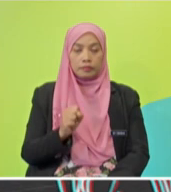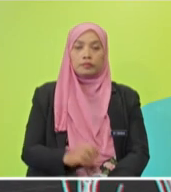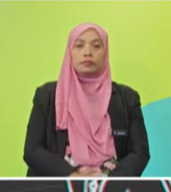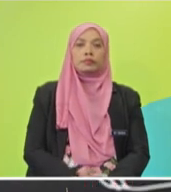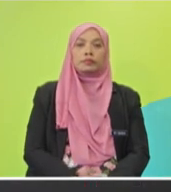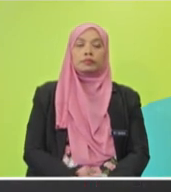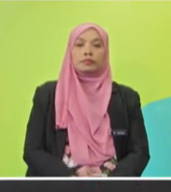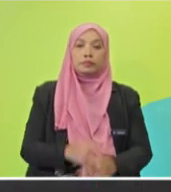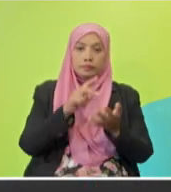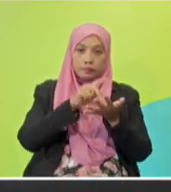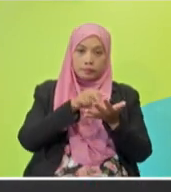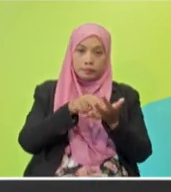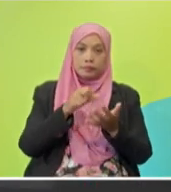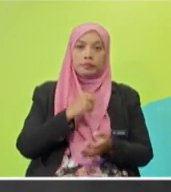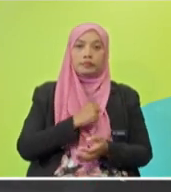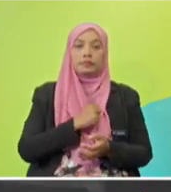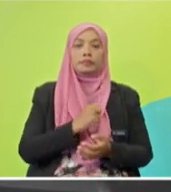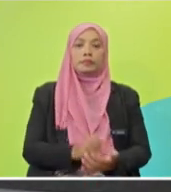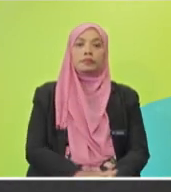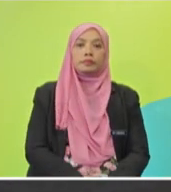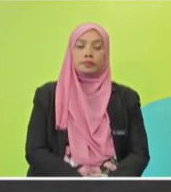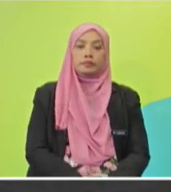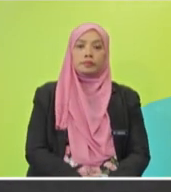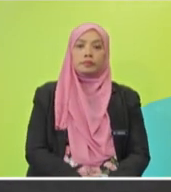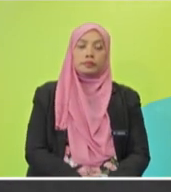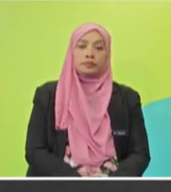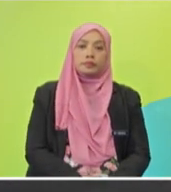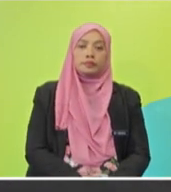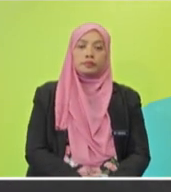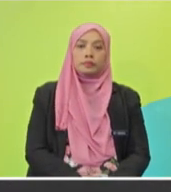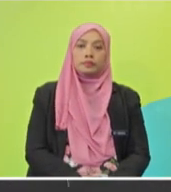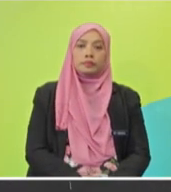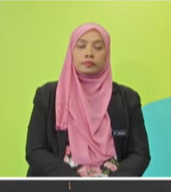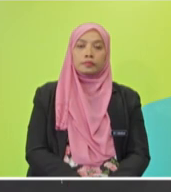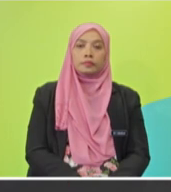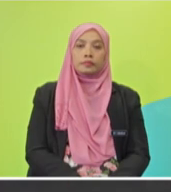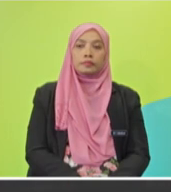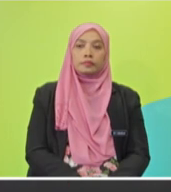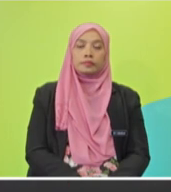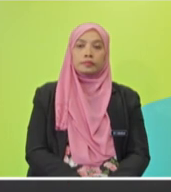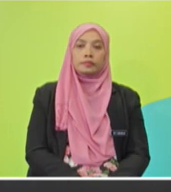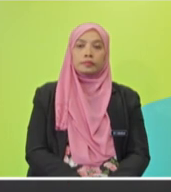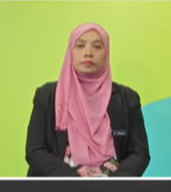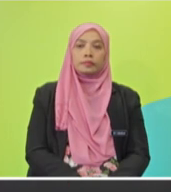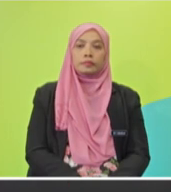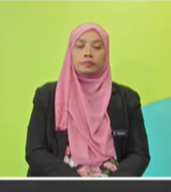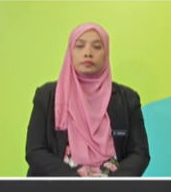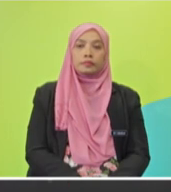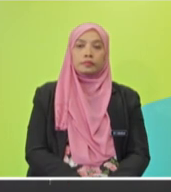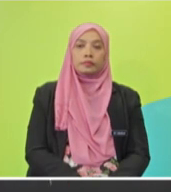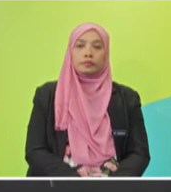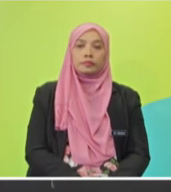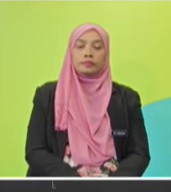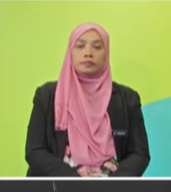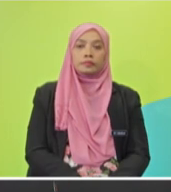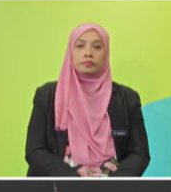ni dilorekkan tu salah satu daripada ni adalah satu kotak daripada empat kotak. Ya. Yang lagi satu adalah empat kotak daripada 16